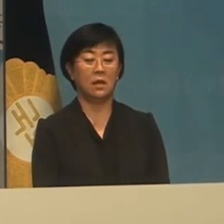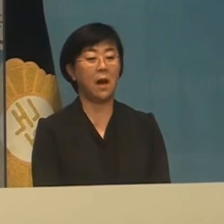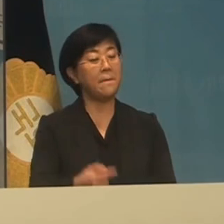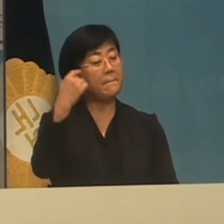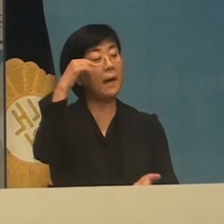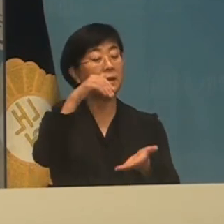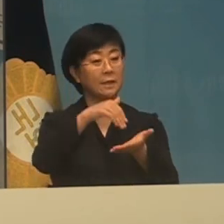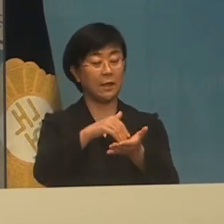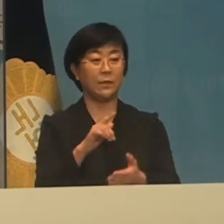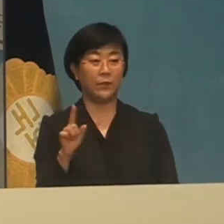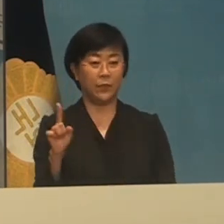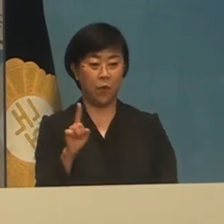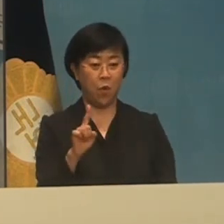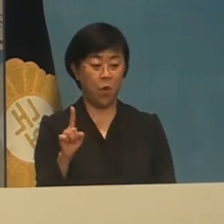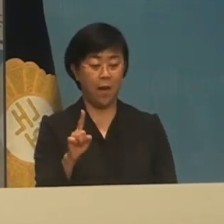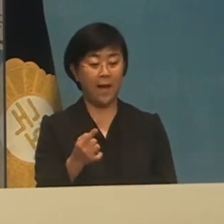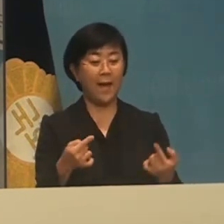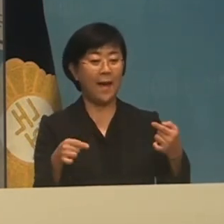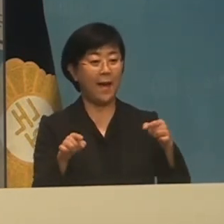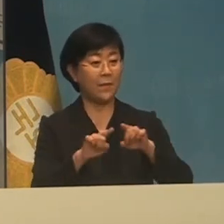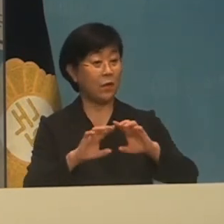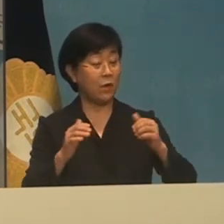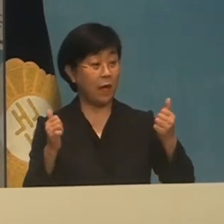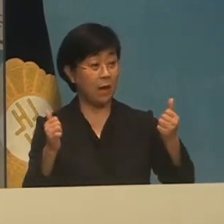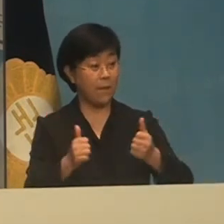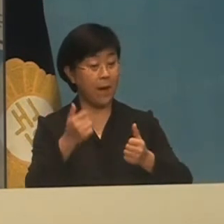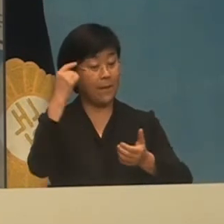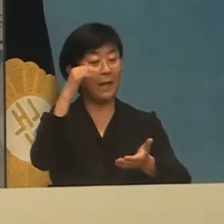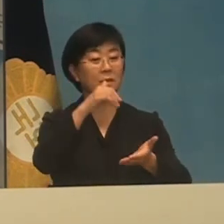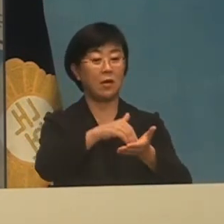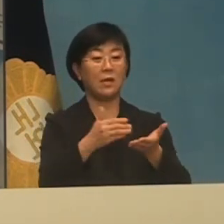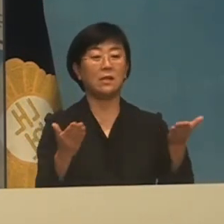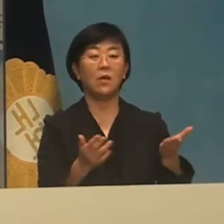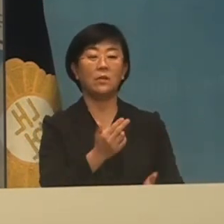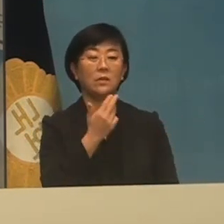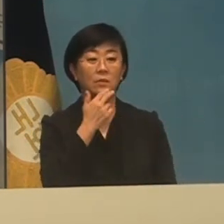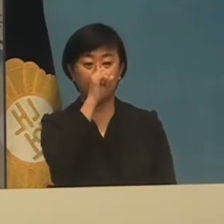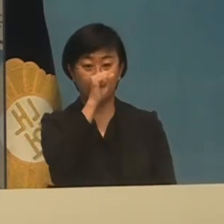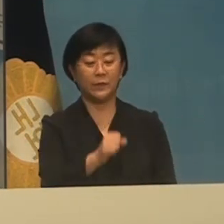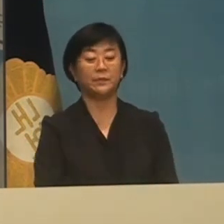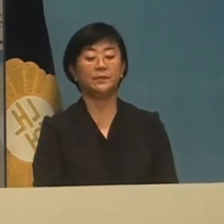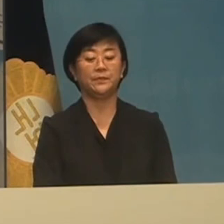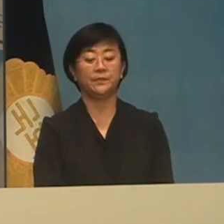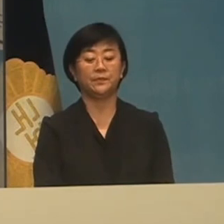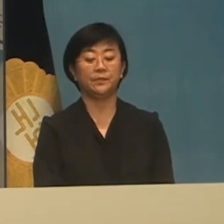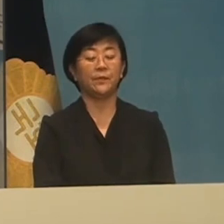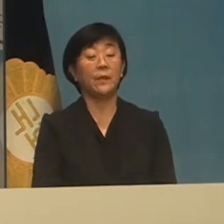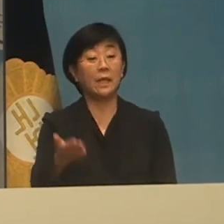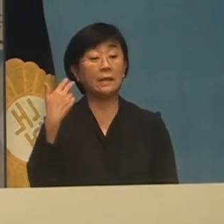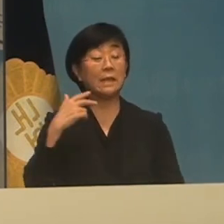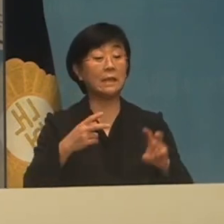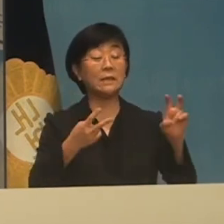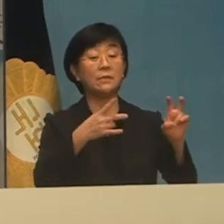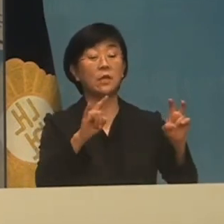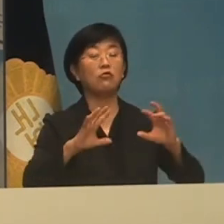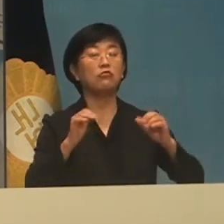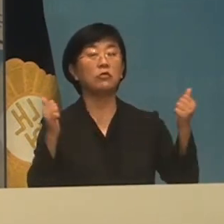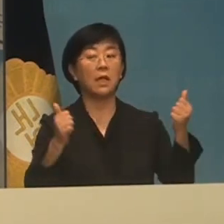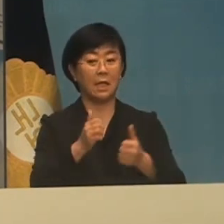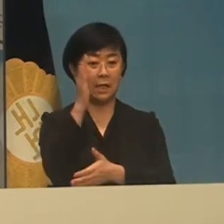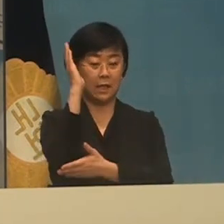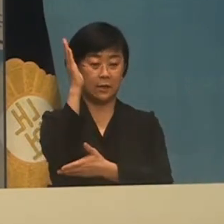반성합니다. 그리고 동료 의원 여러분이 반성할 일이 없었으면 좋겠습니다. 지난 제20대 국회